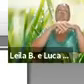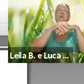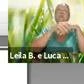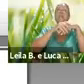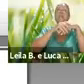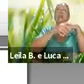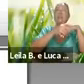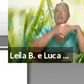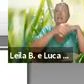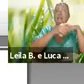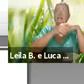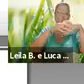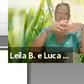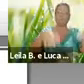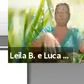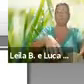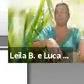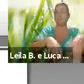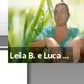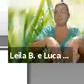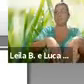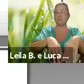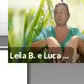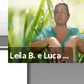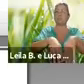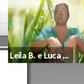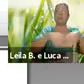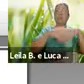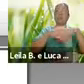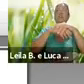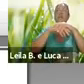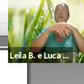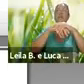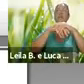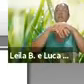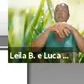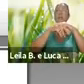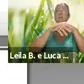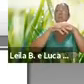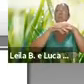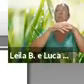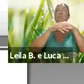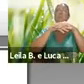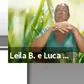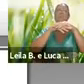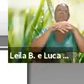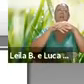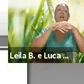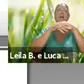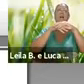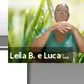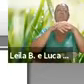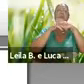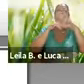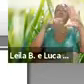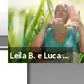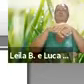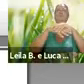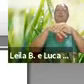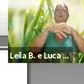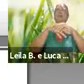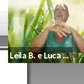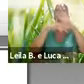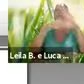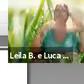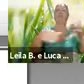sui compagni incarnati, sulle persone che stavano sulla riunione, e graduandolo su una nuova modalità.